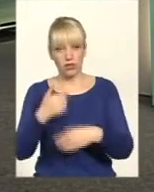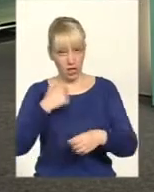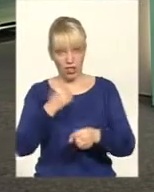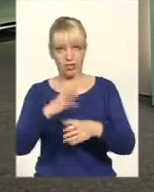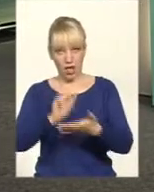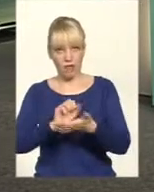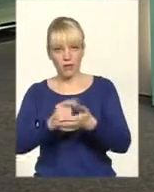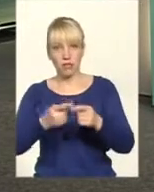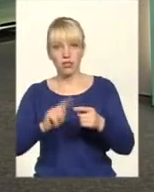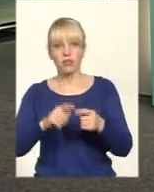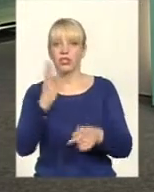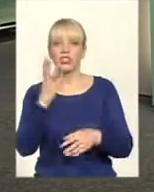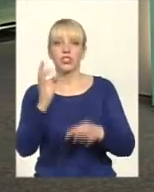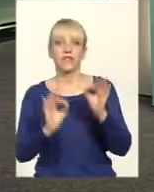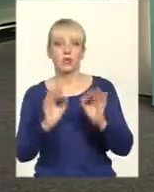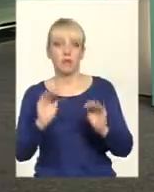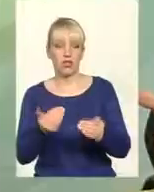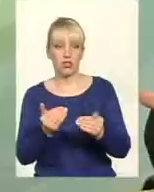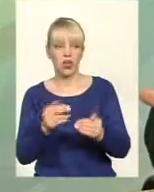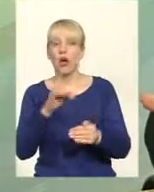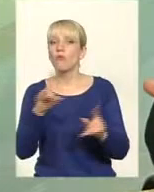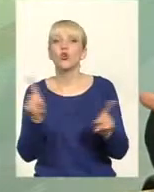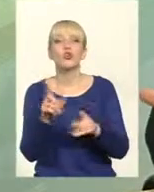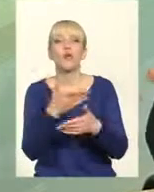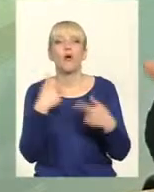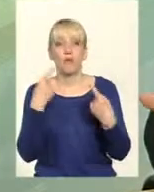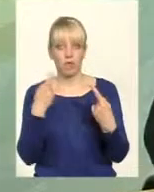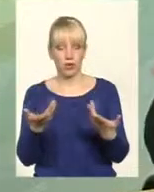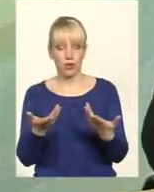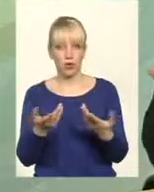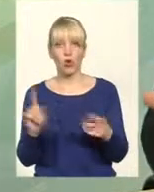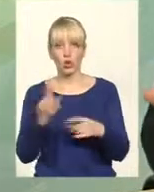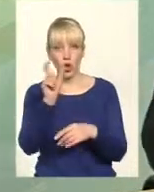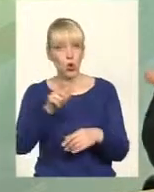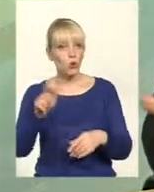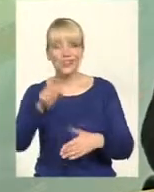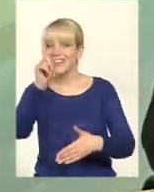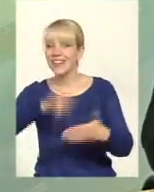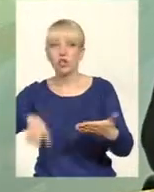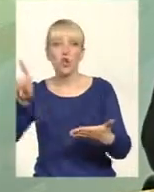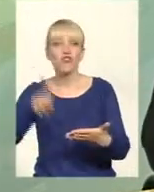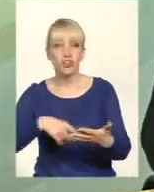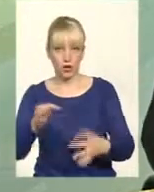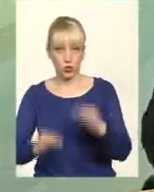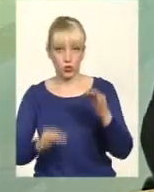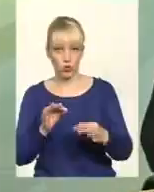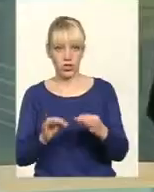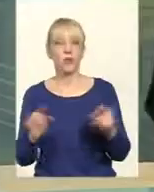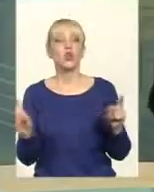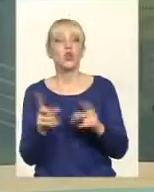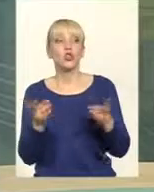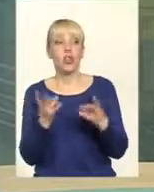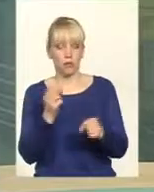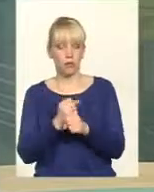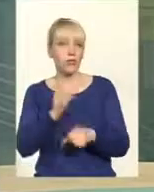довіра менше 4%. Про що ми говоримо? Про те, що люди не довіряють судам. Що треба робити? І це обурює